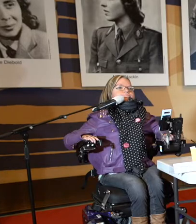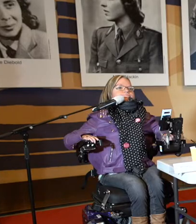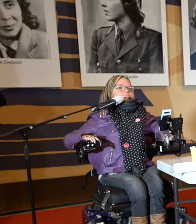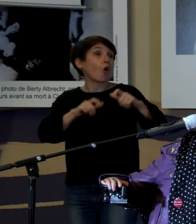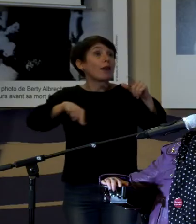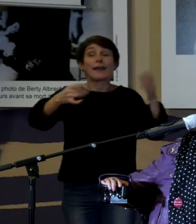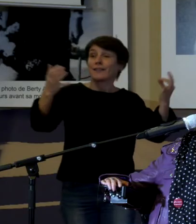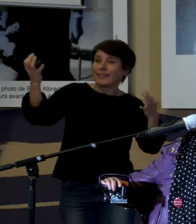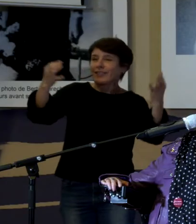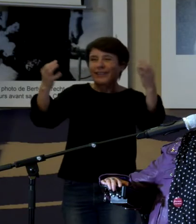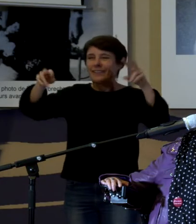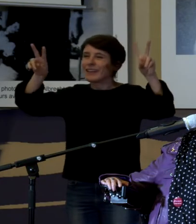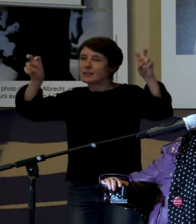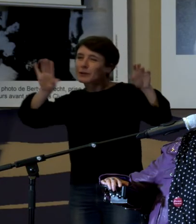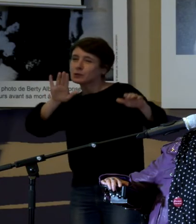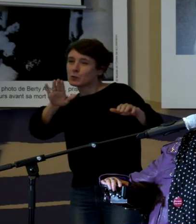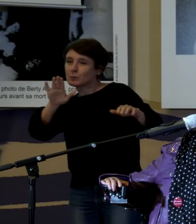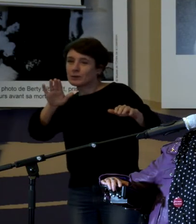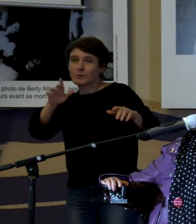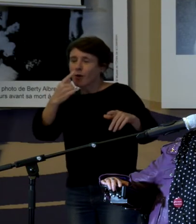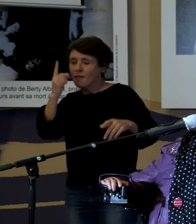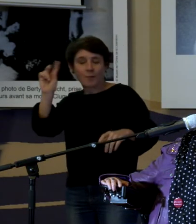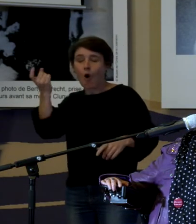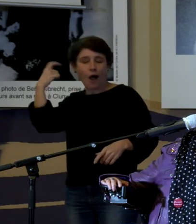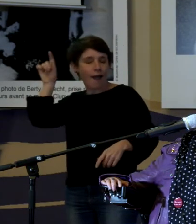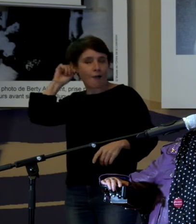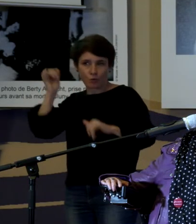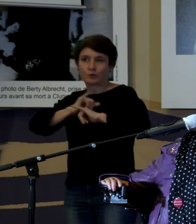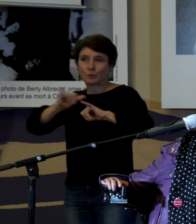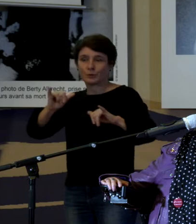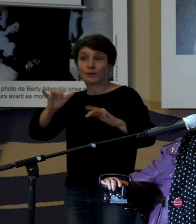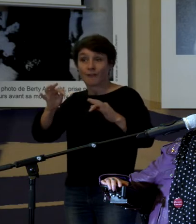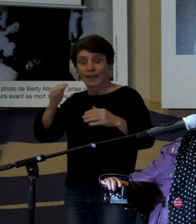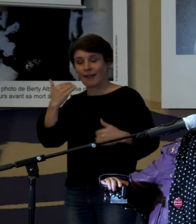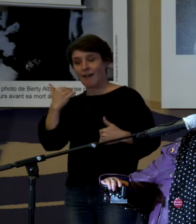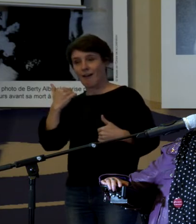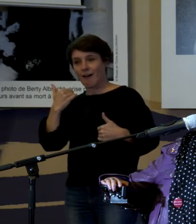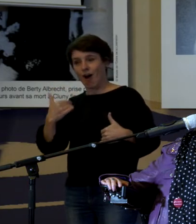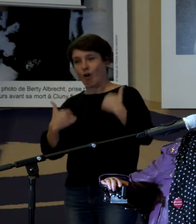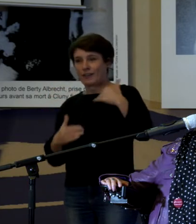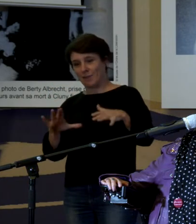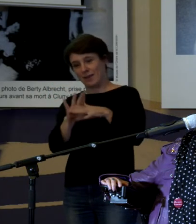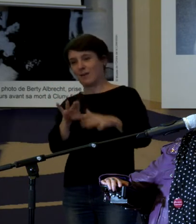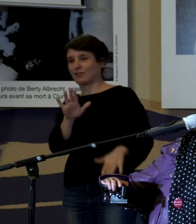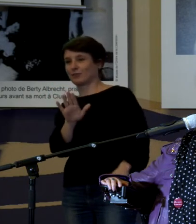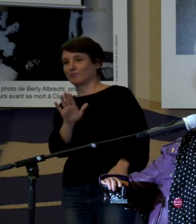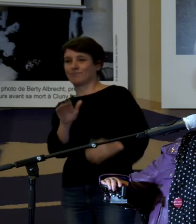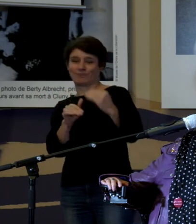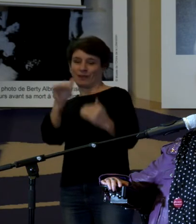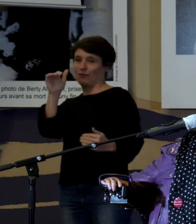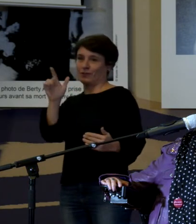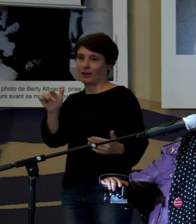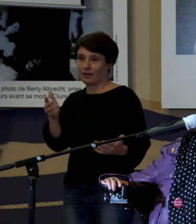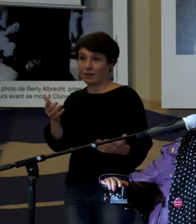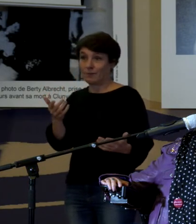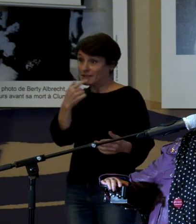des gens, parce qu'il y a un très fort impensé derrière. Et donc, quand on n'a pas accès à des discours alternatifs, vous